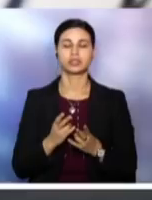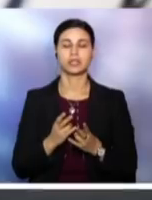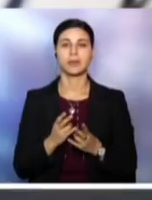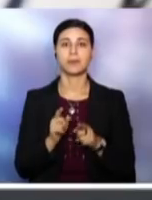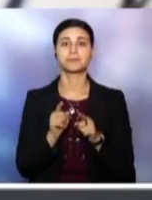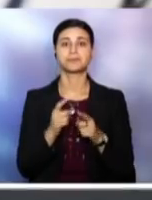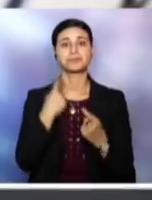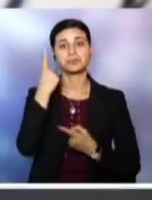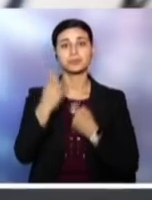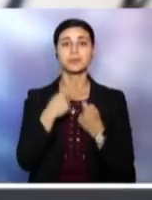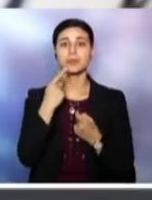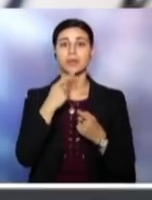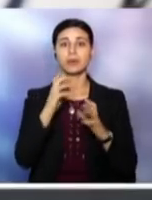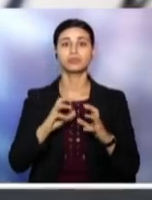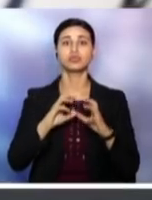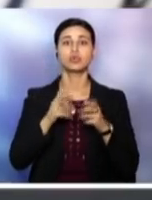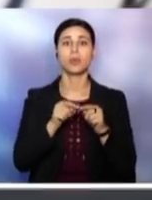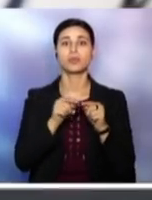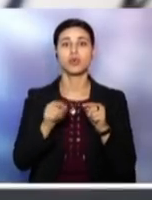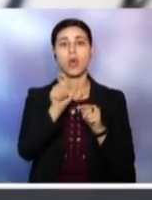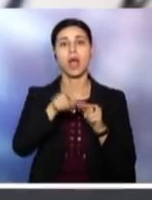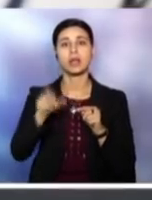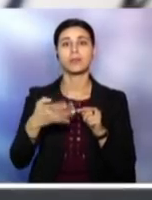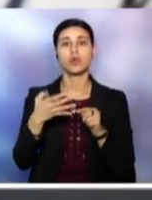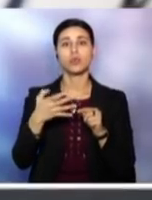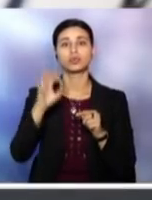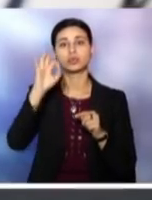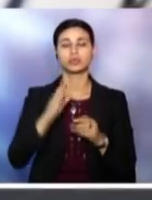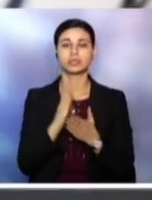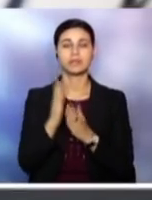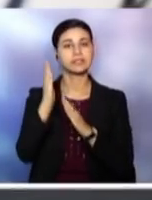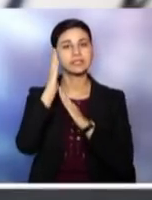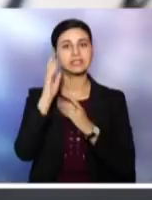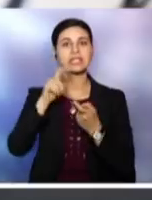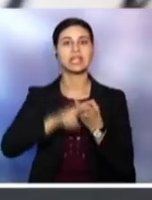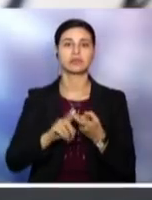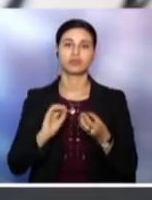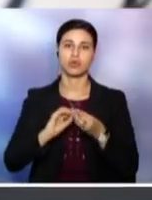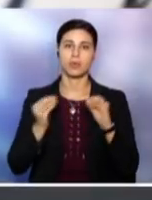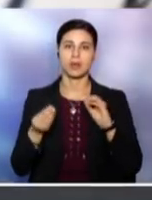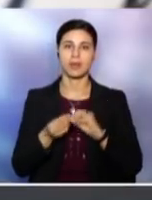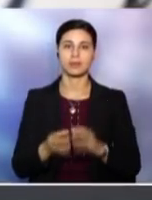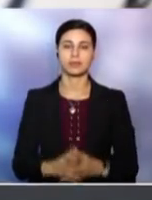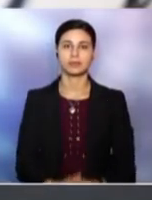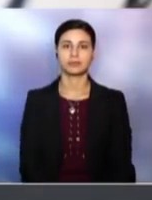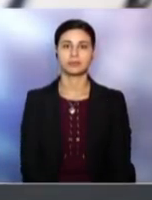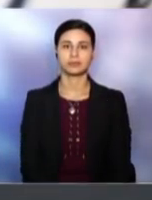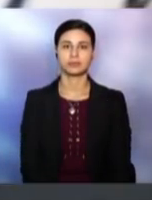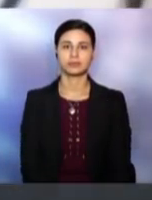მონაცემებით, მსოფლიო მოსახლეობის 45% აქვს ძილთან დაკავშირებული პრობლემები.